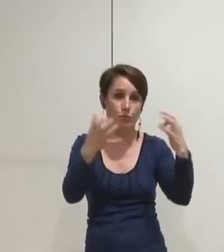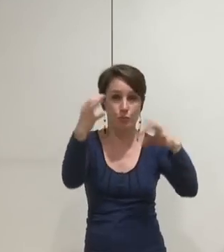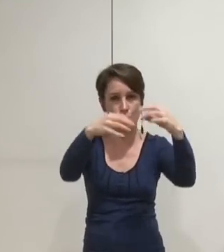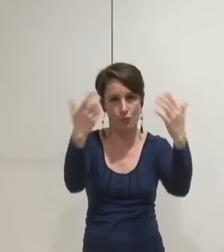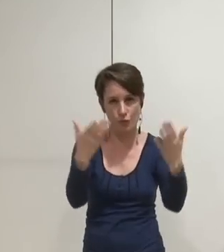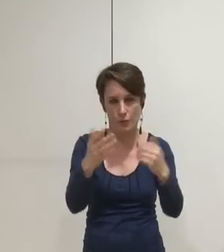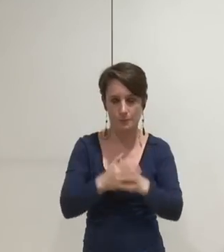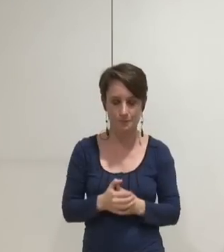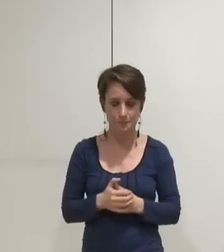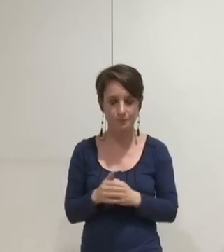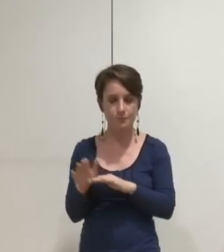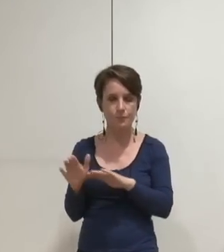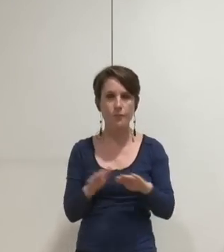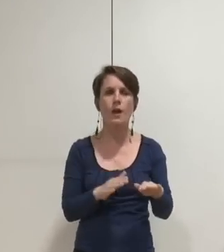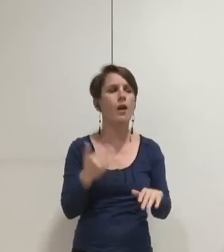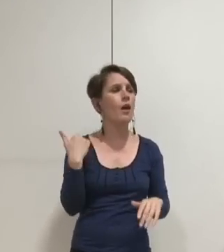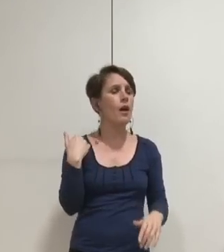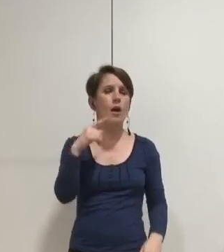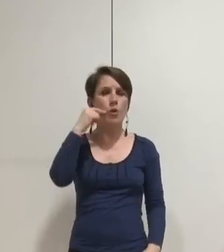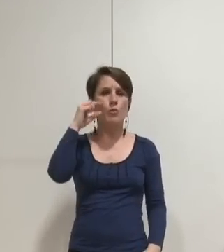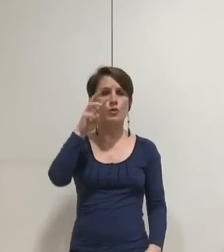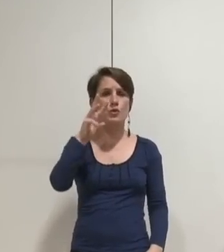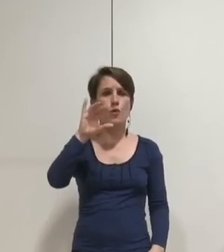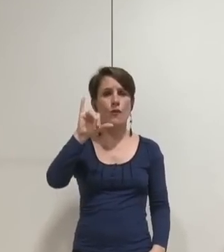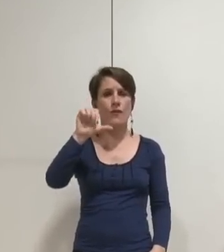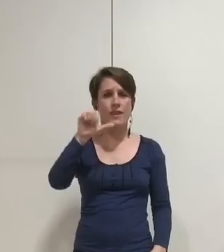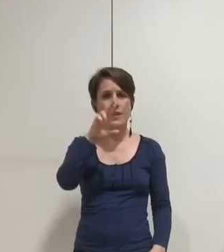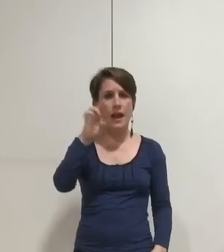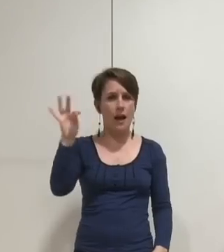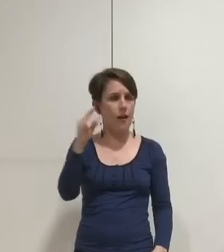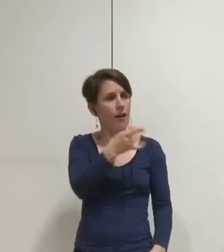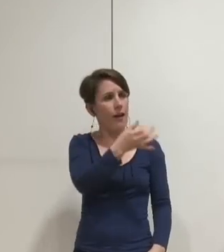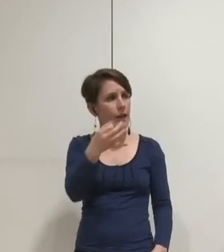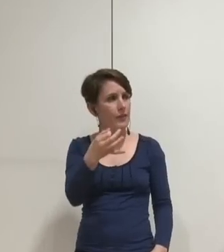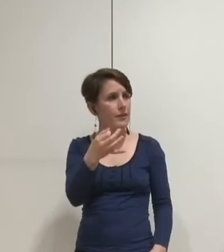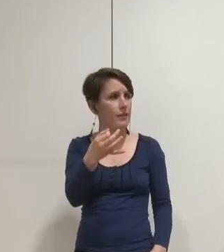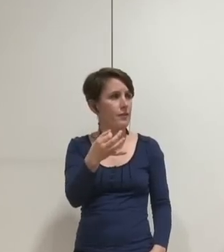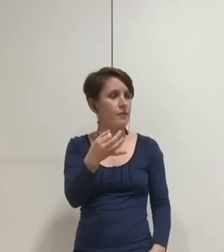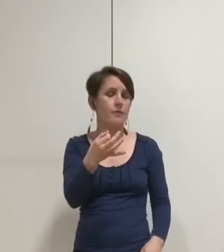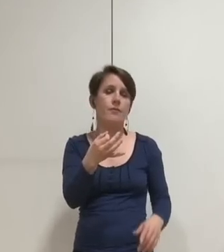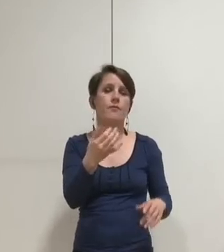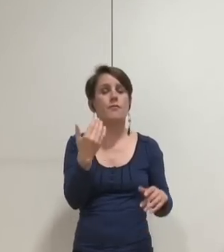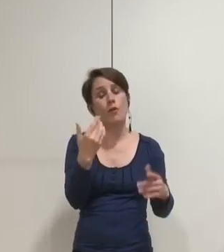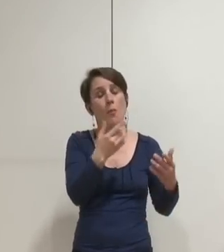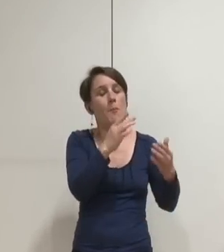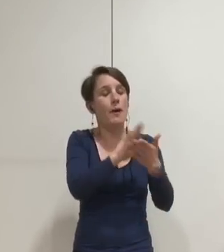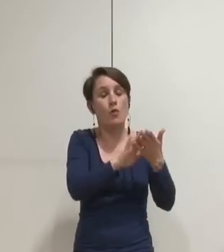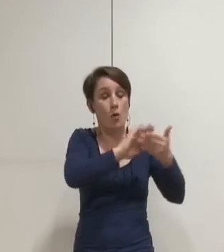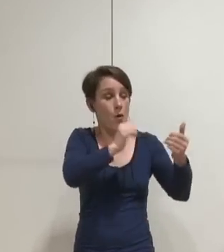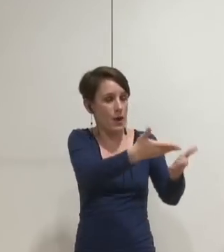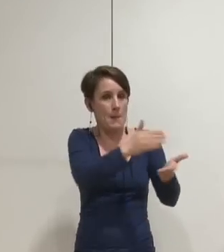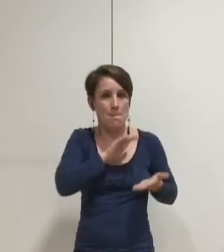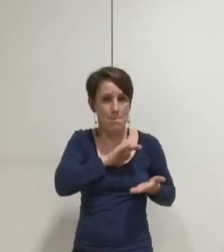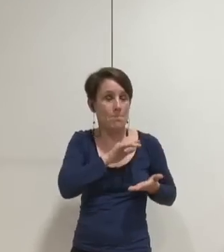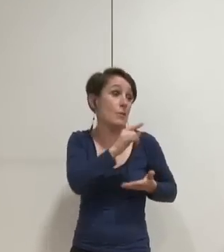je reprends les propos que JAC Viard souhaitait mettre en avant et qui a dû s'absenter on peut souligner effectivement